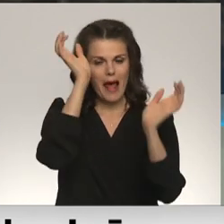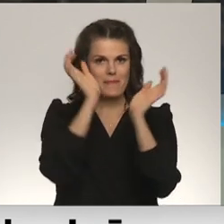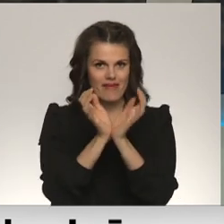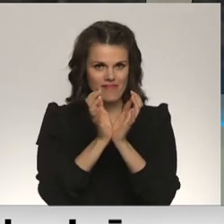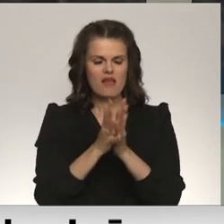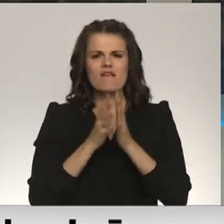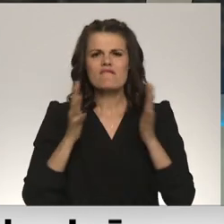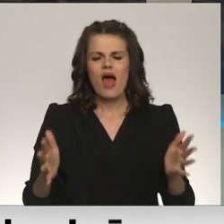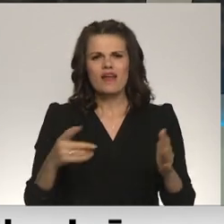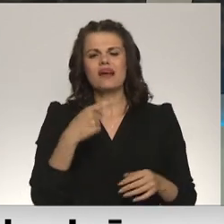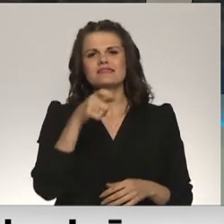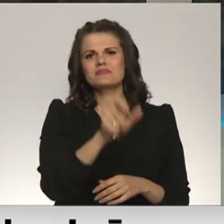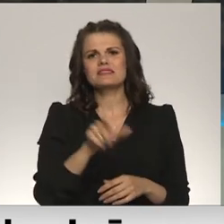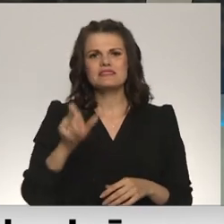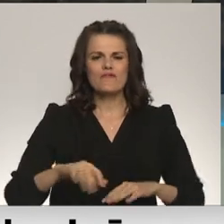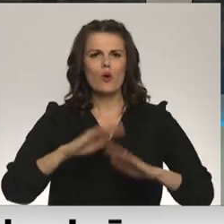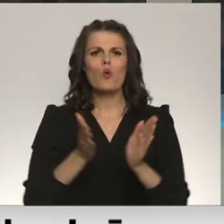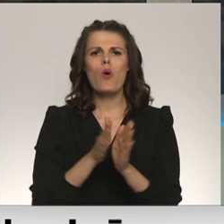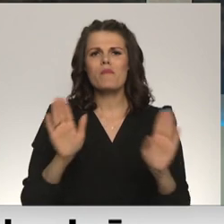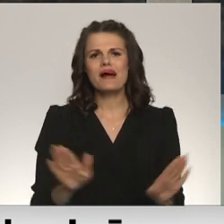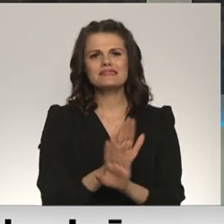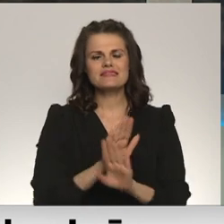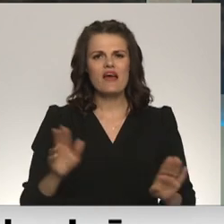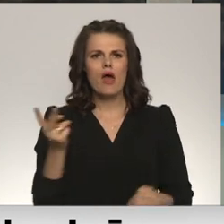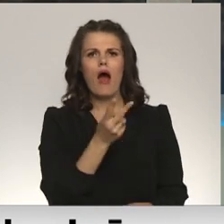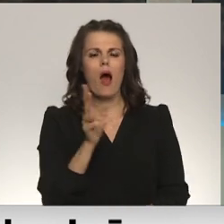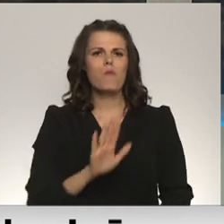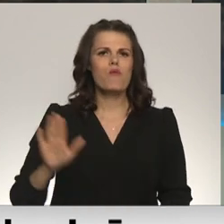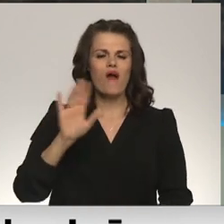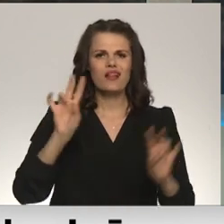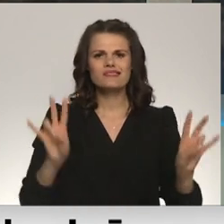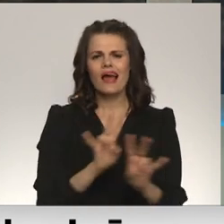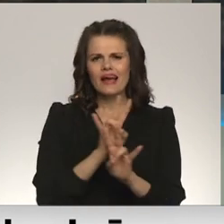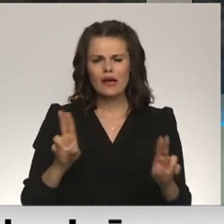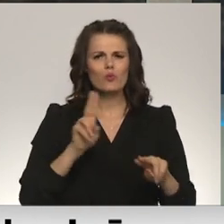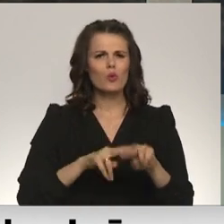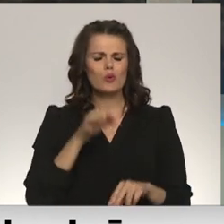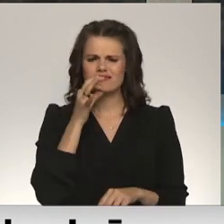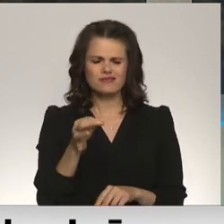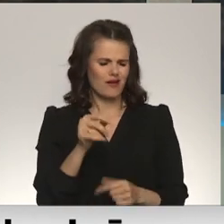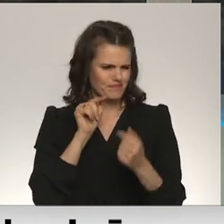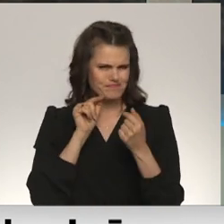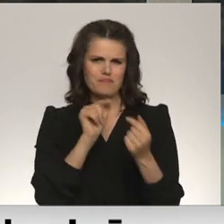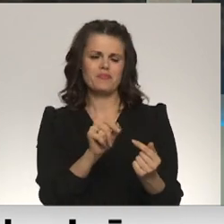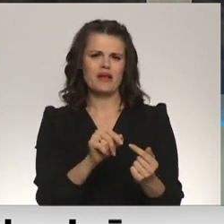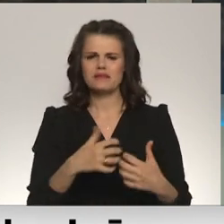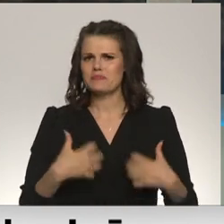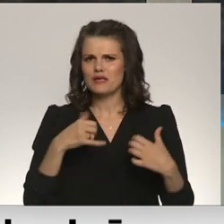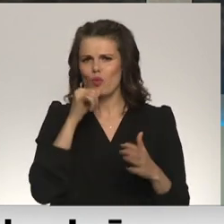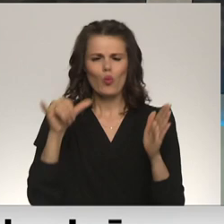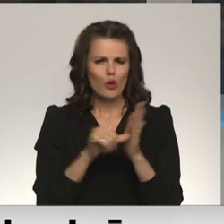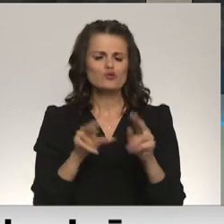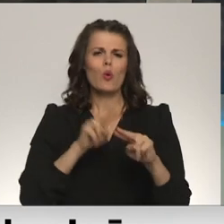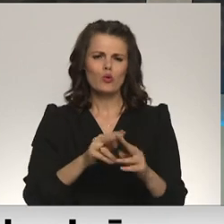dziedāja abu valstu himnas un uzsvēra, ka nosoda asiņainos notikumus un pieprasa Krieviju sākto karu, nekavējoties